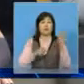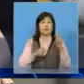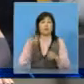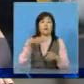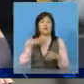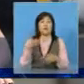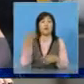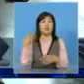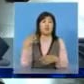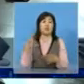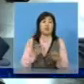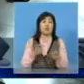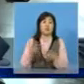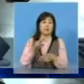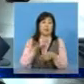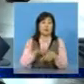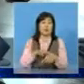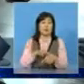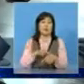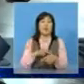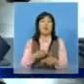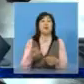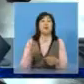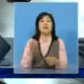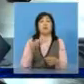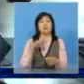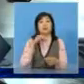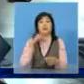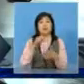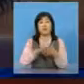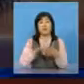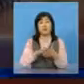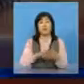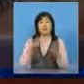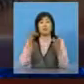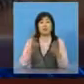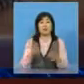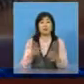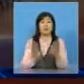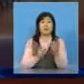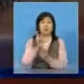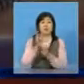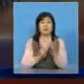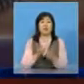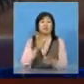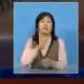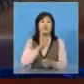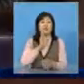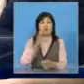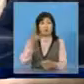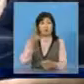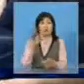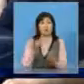начальник областного департамента полиции. По словам Атыгая Рыстанова, причиной трагедии стал конфликт между ученицей 9 класса школы